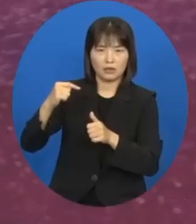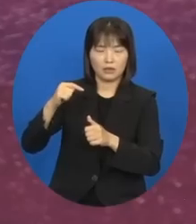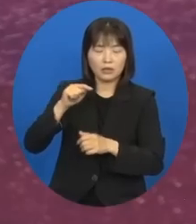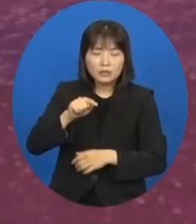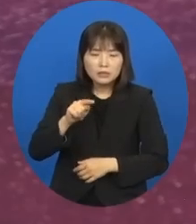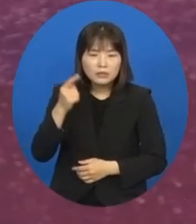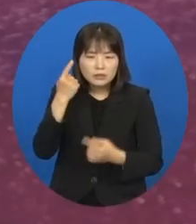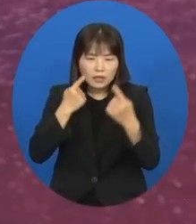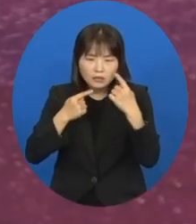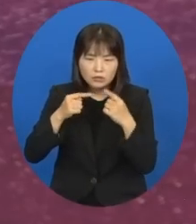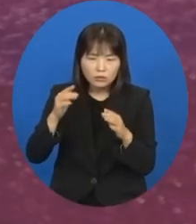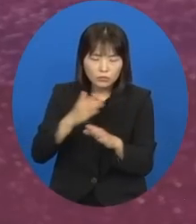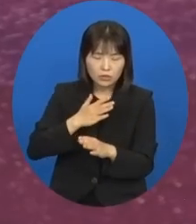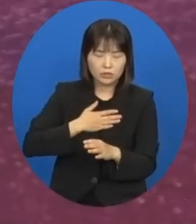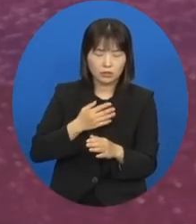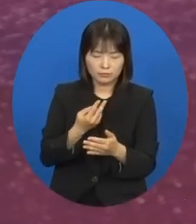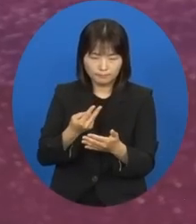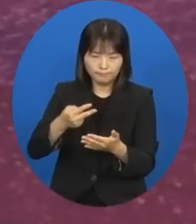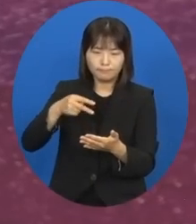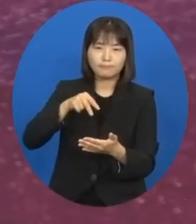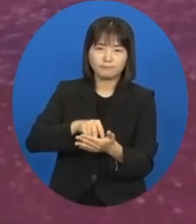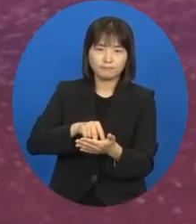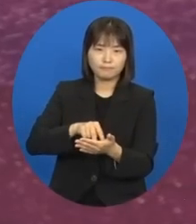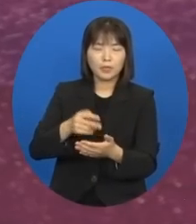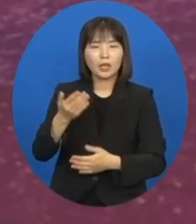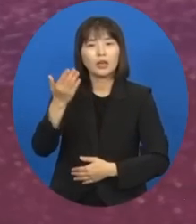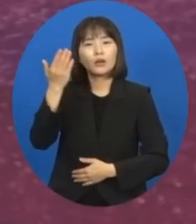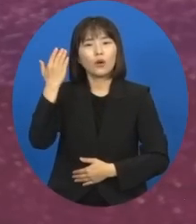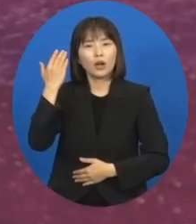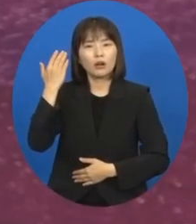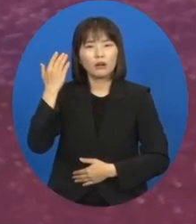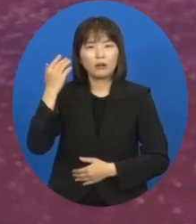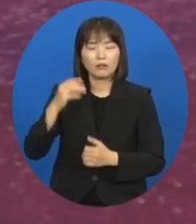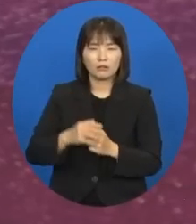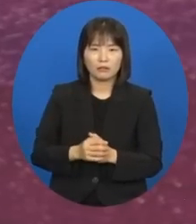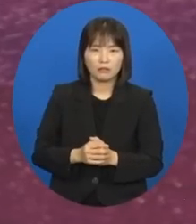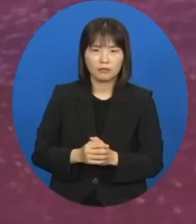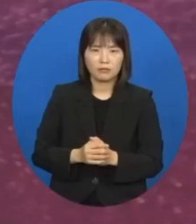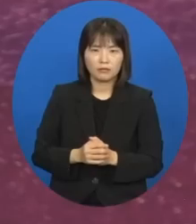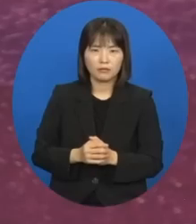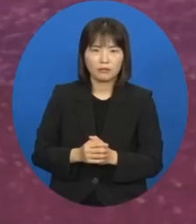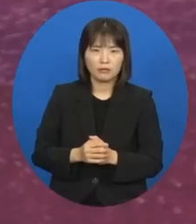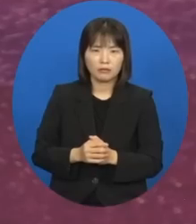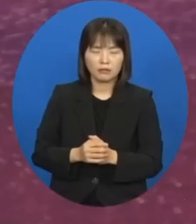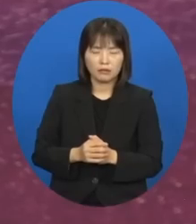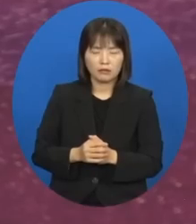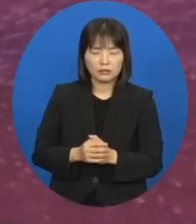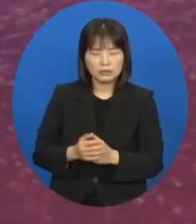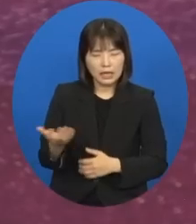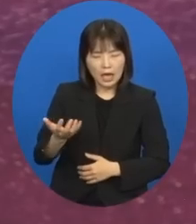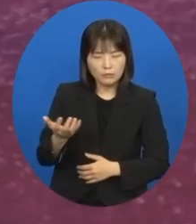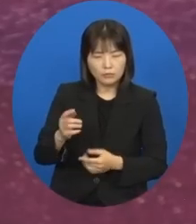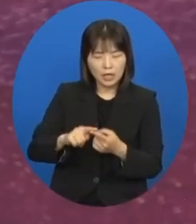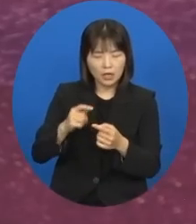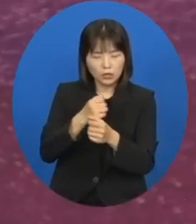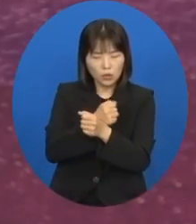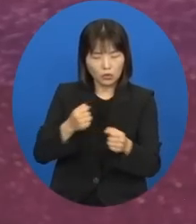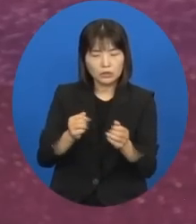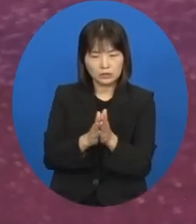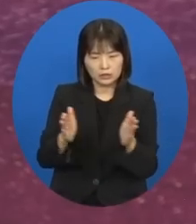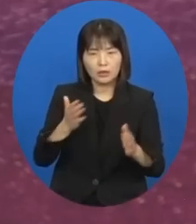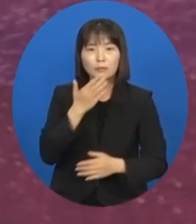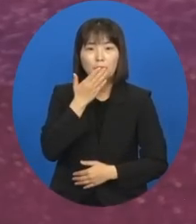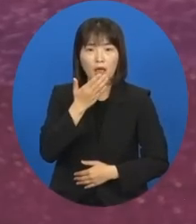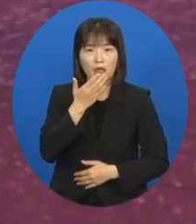상처로부터 저를 일으키고 그리고 과거에 일어난 사람 그런 아픔을 용서하게 되는 시작이 되었습니다